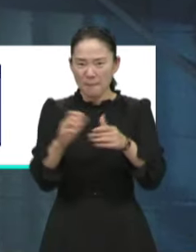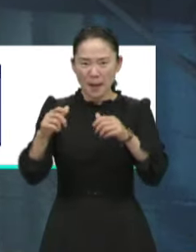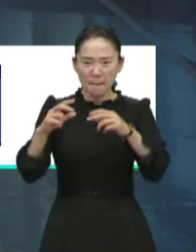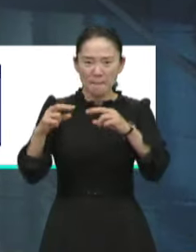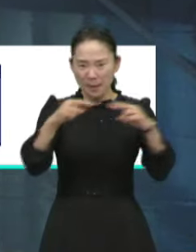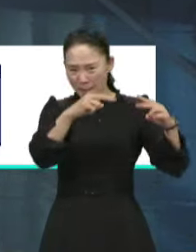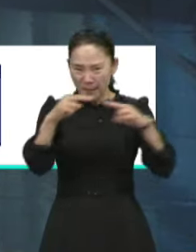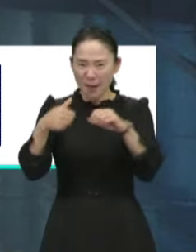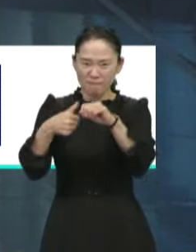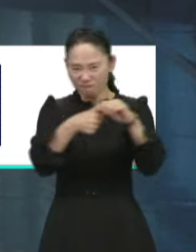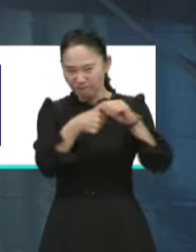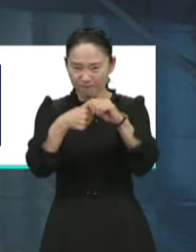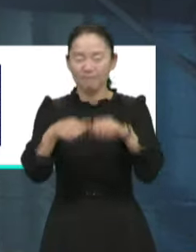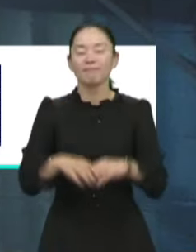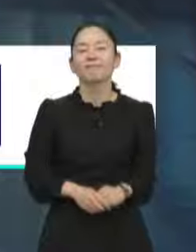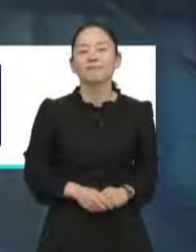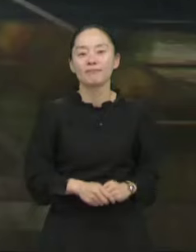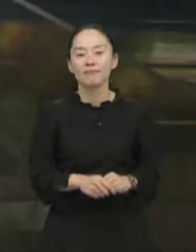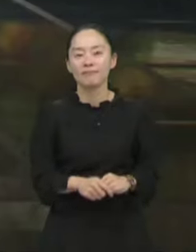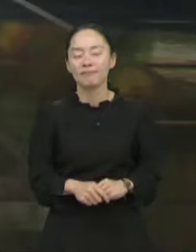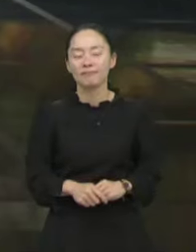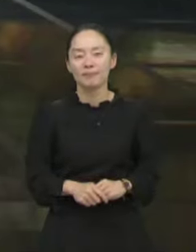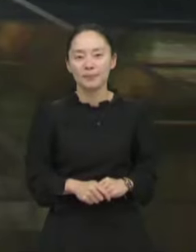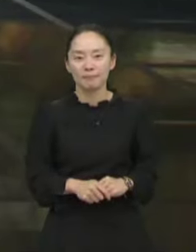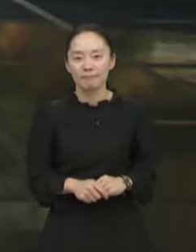이어갔습니다. 김철진 기자입니다.